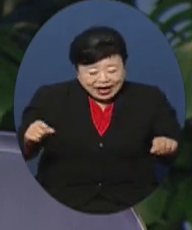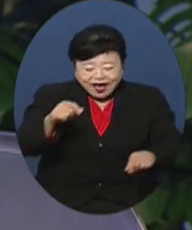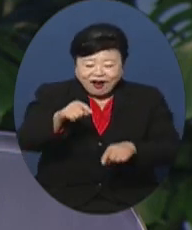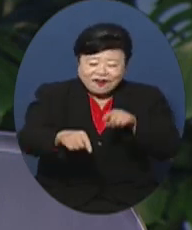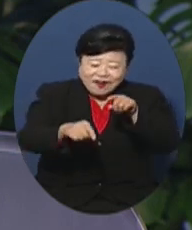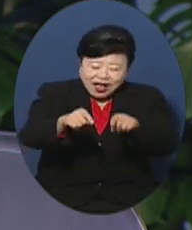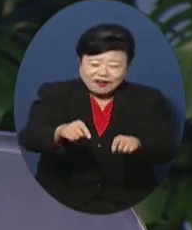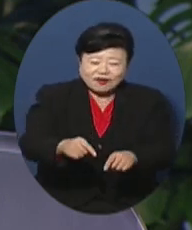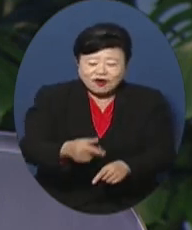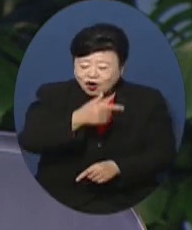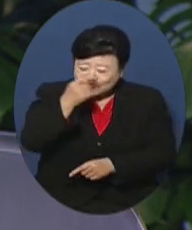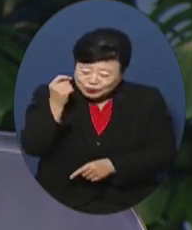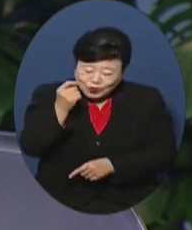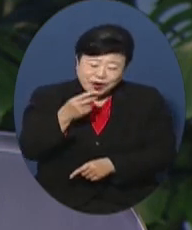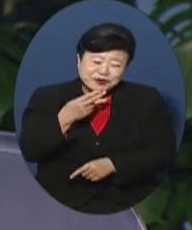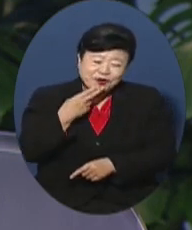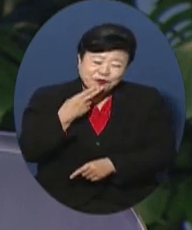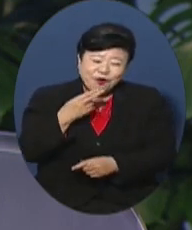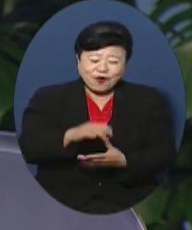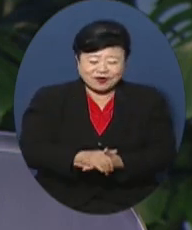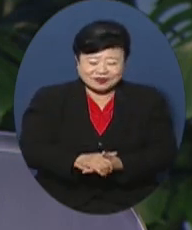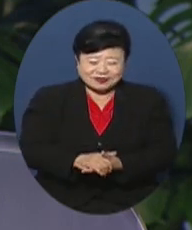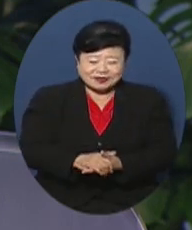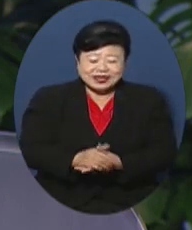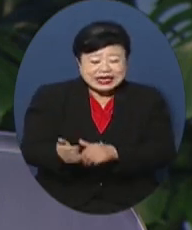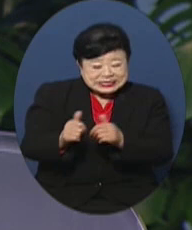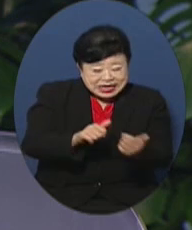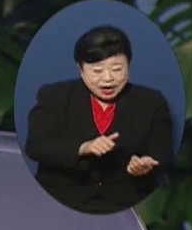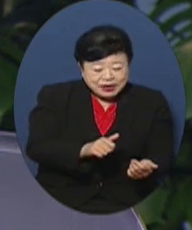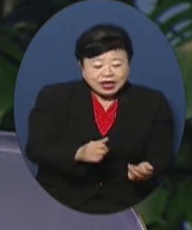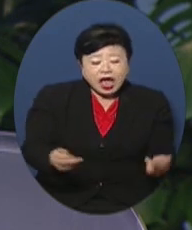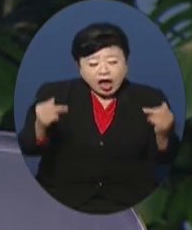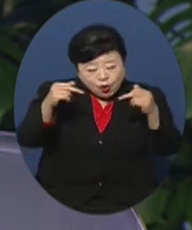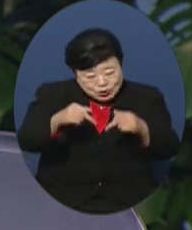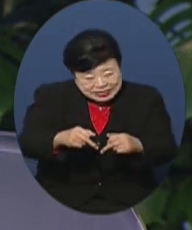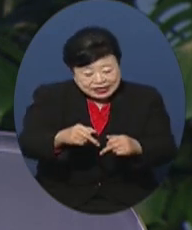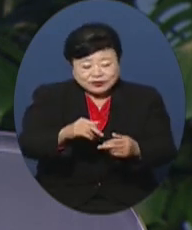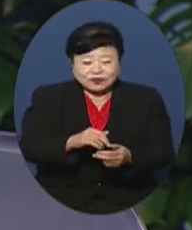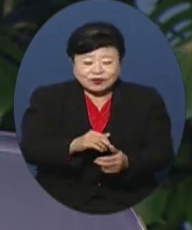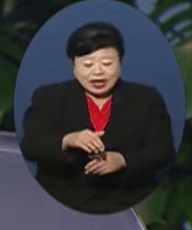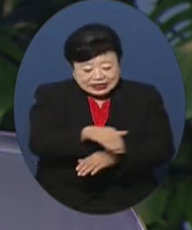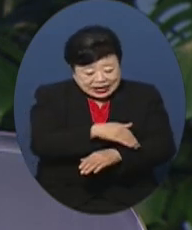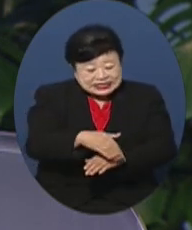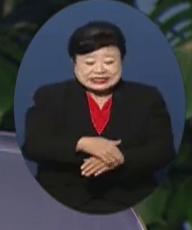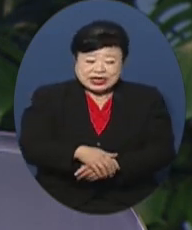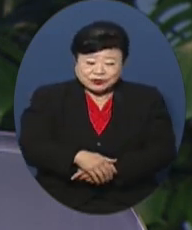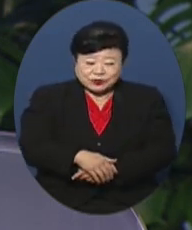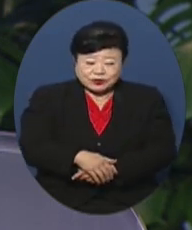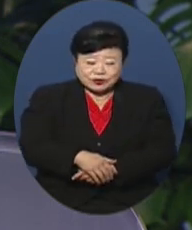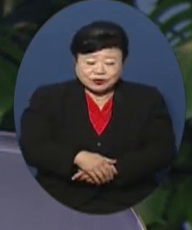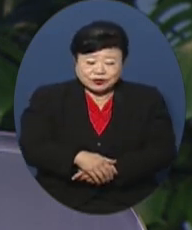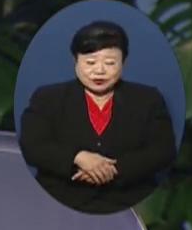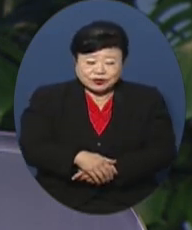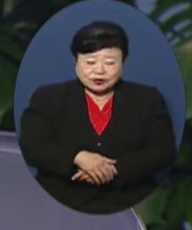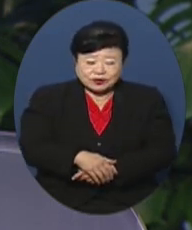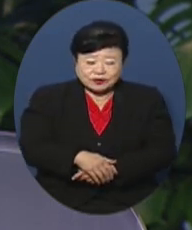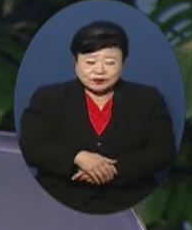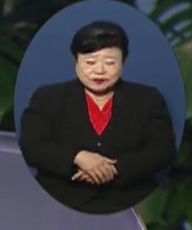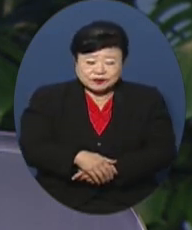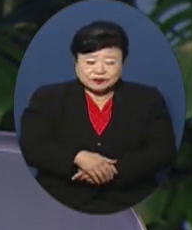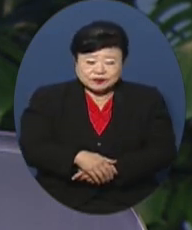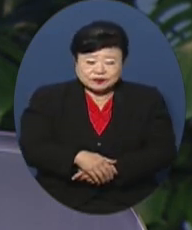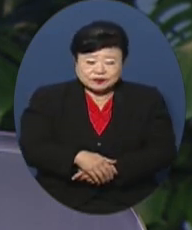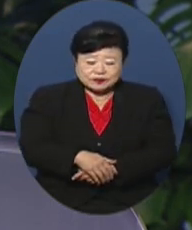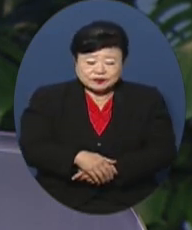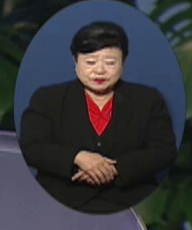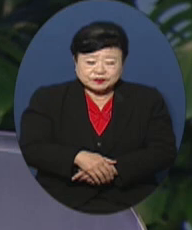들어가고 부족함이 없고 사망의 골짜기도 다닐지라도 두려워할 필요가